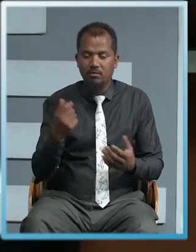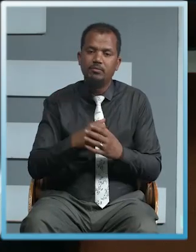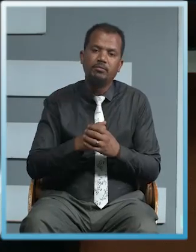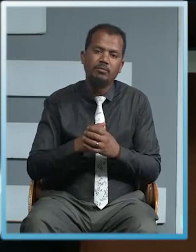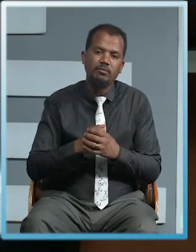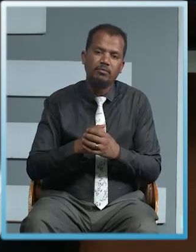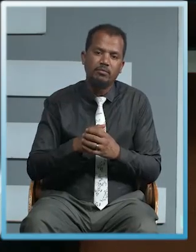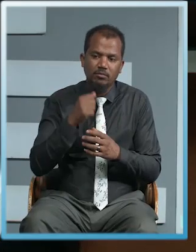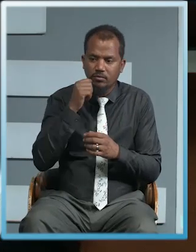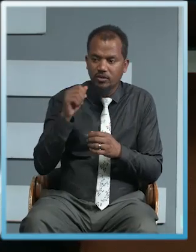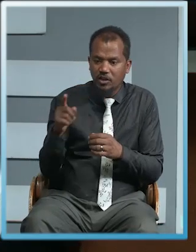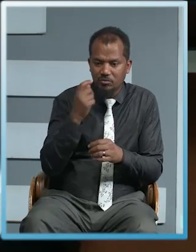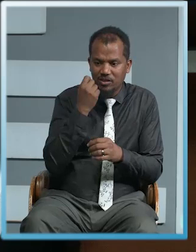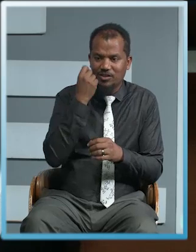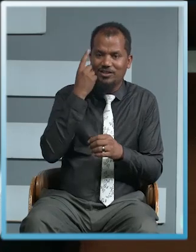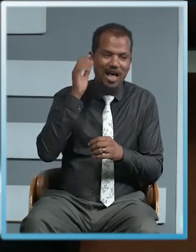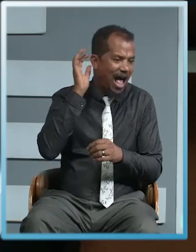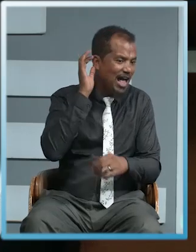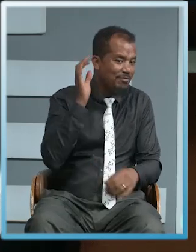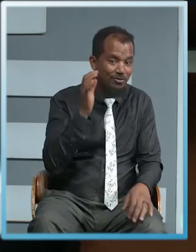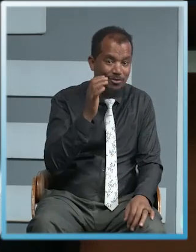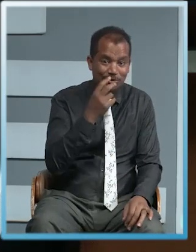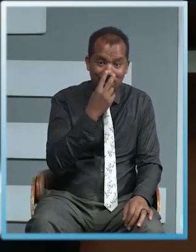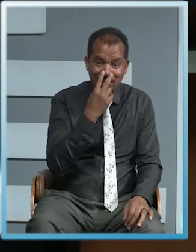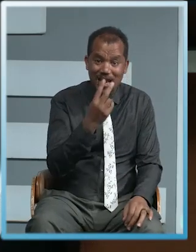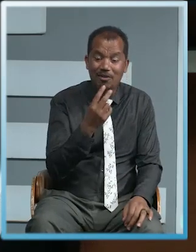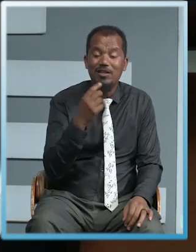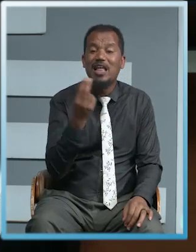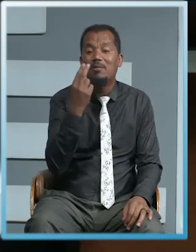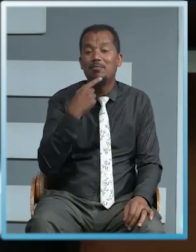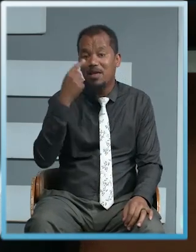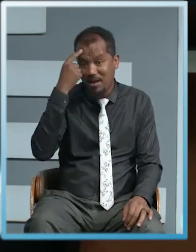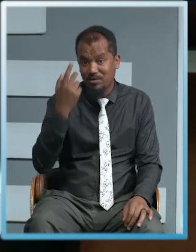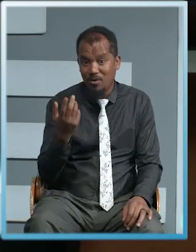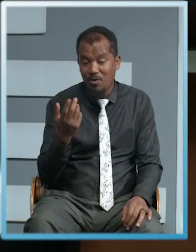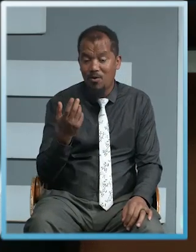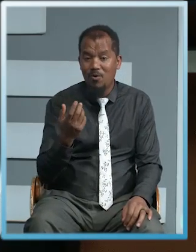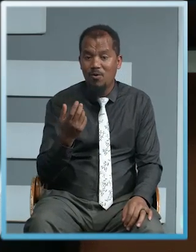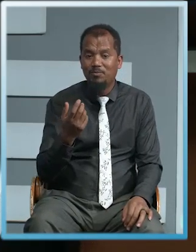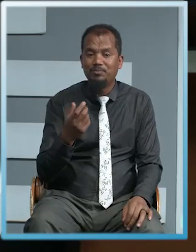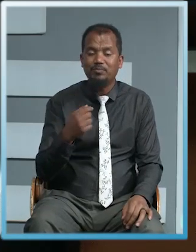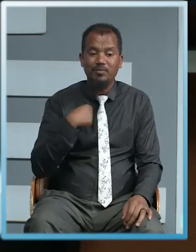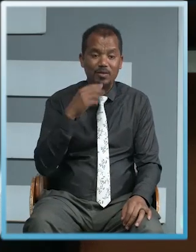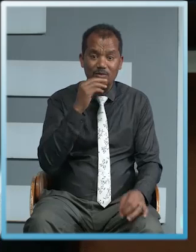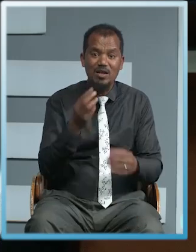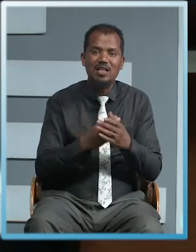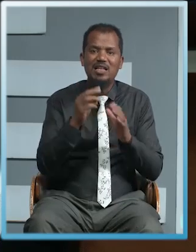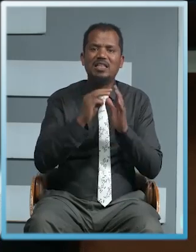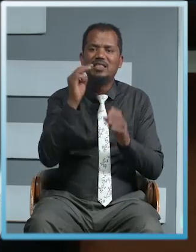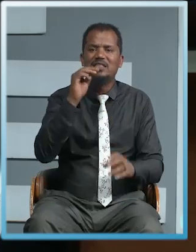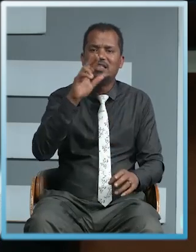لت انچم لترجا ادماطوچم لياتنوت ميتقمال بيماسبو مناورال سند